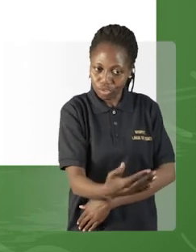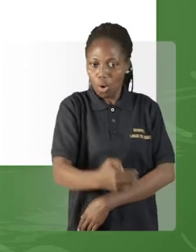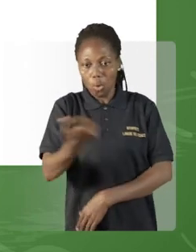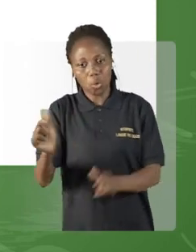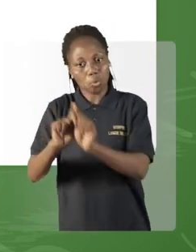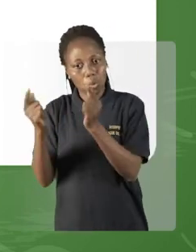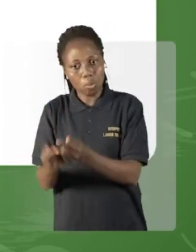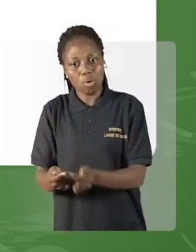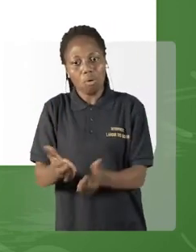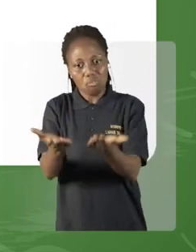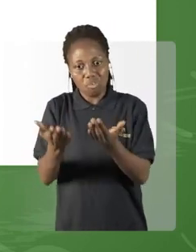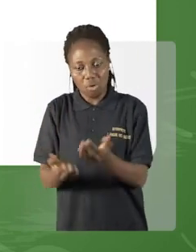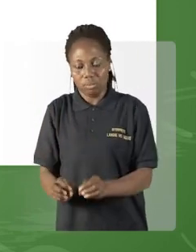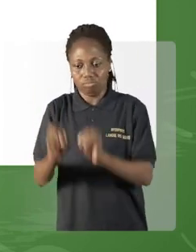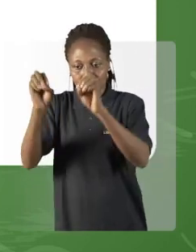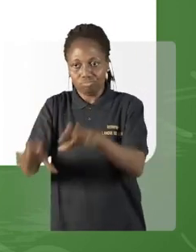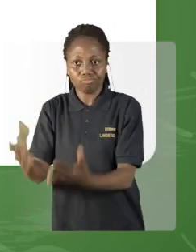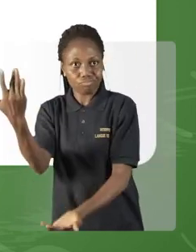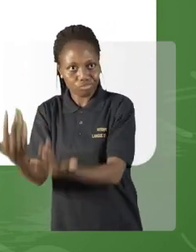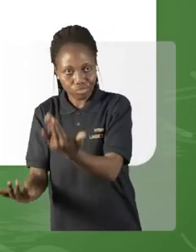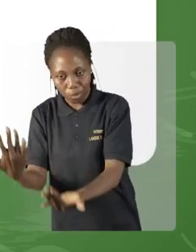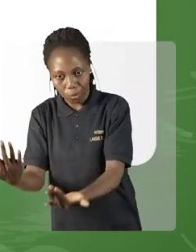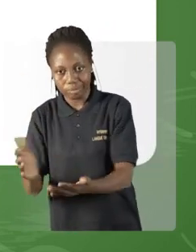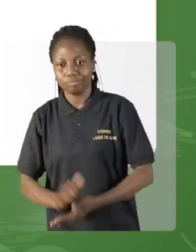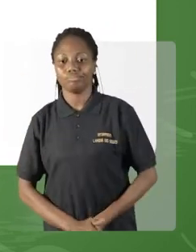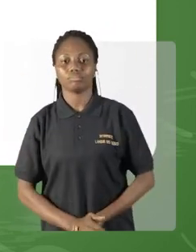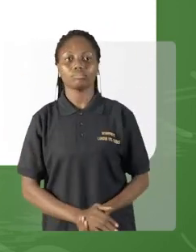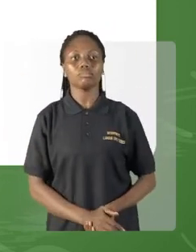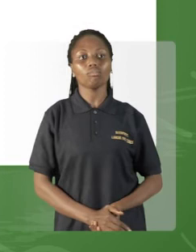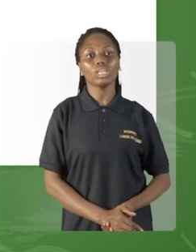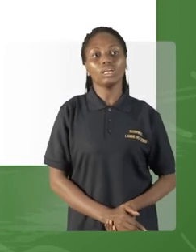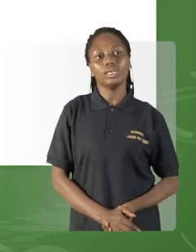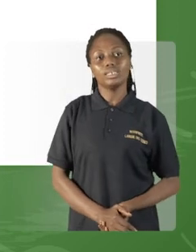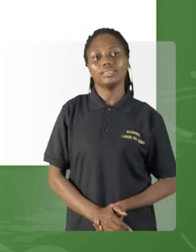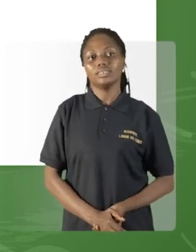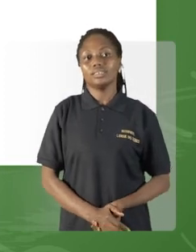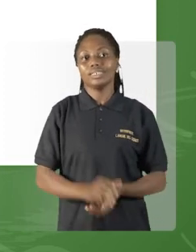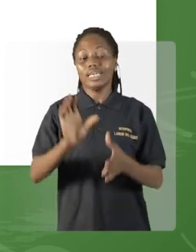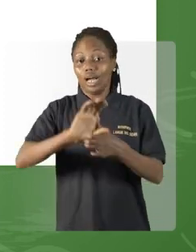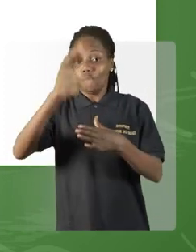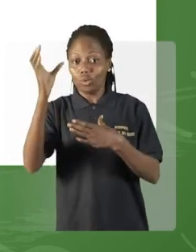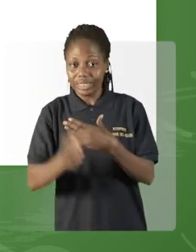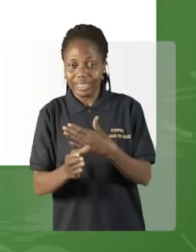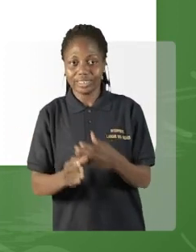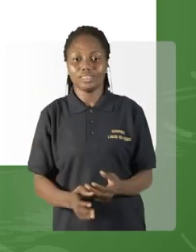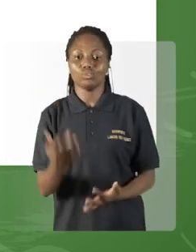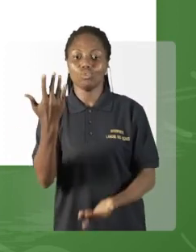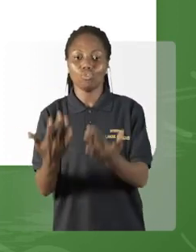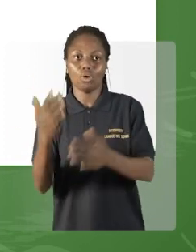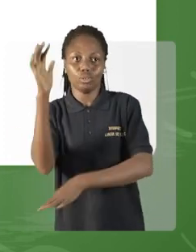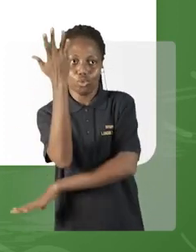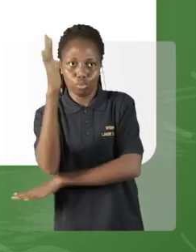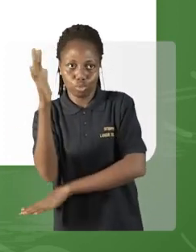En petit 2, les conséquences de la pratique des feux de brousse.